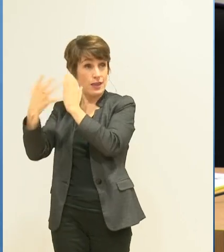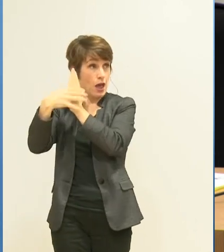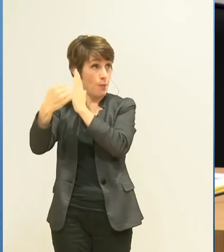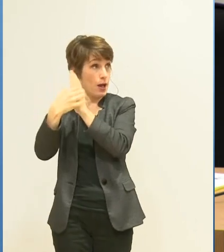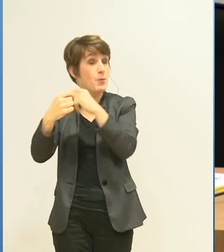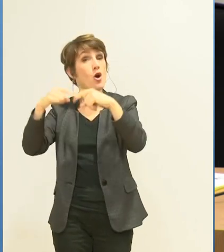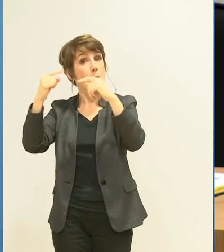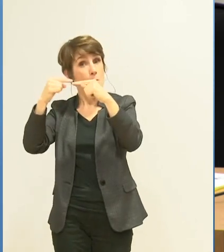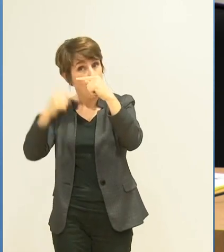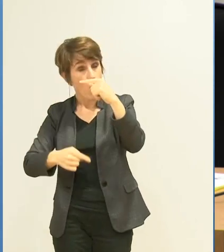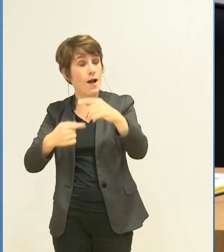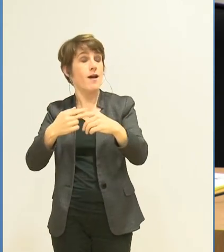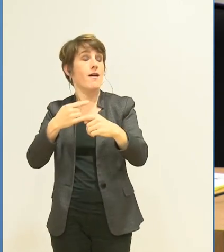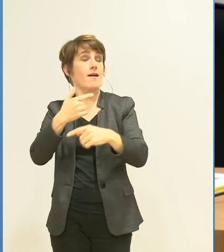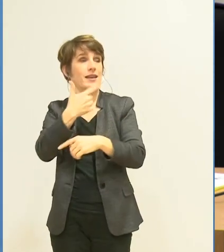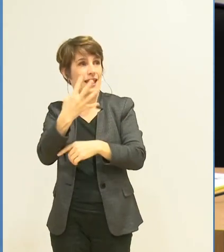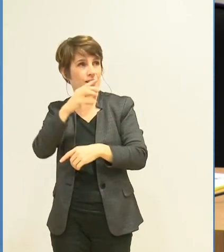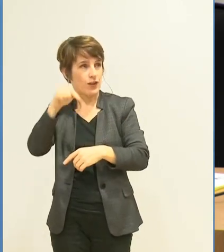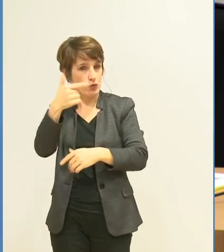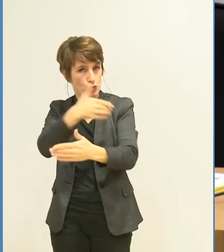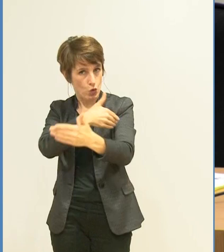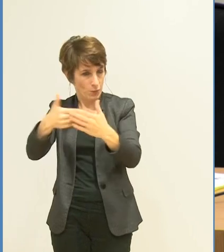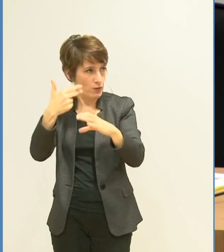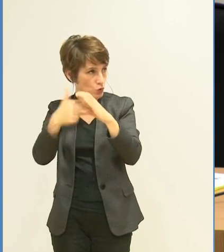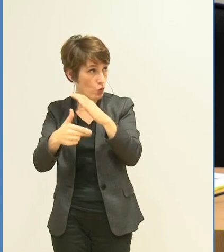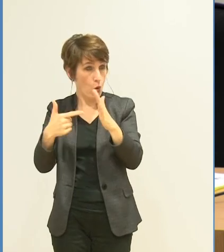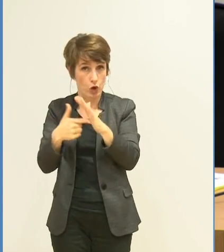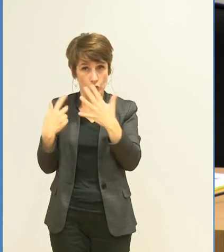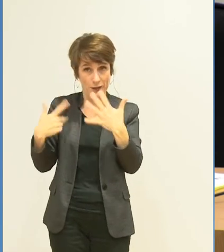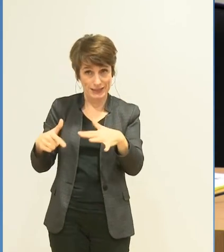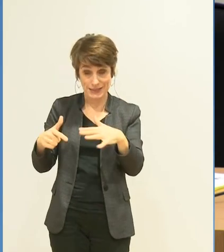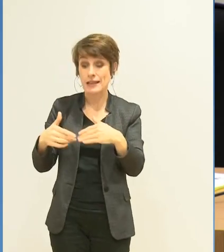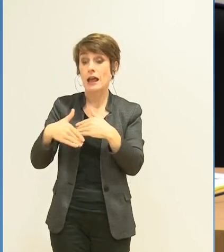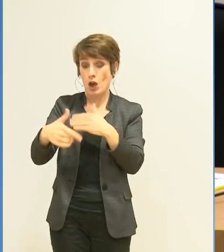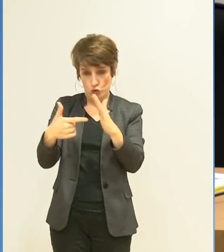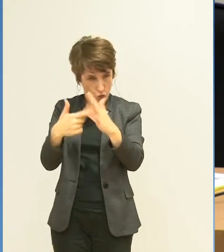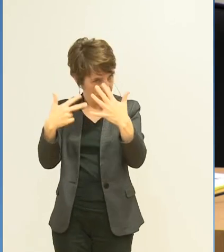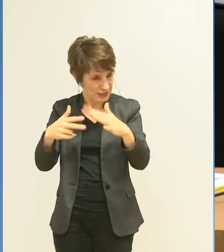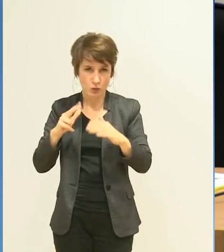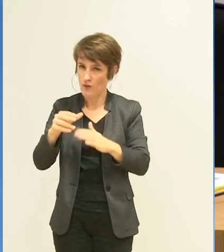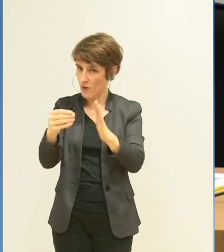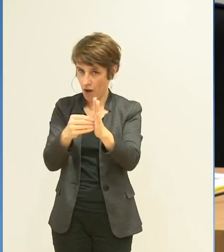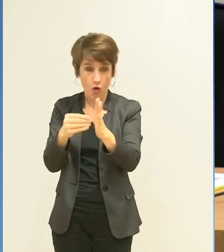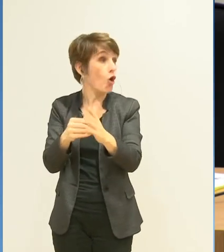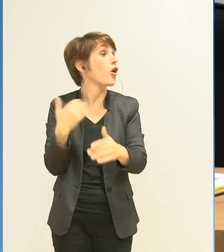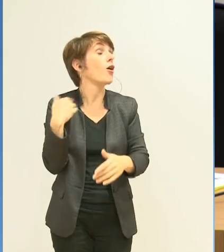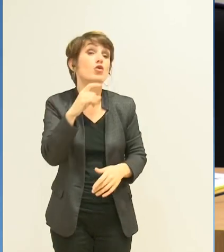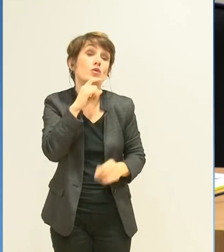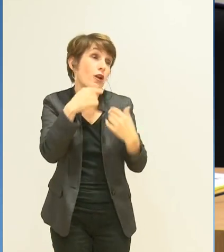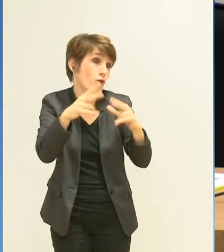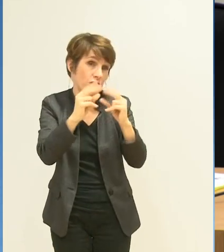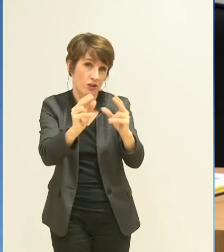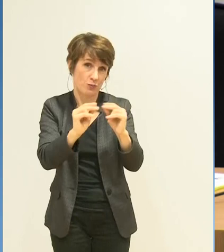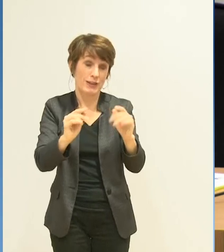4,2 millions d'euros en 2017 cela devrait être encore le cas en 2018 c'est ce que j'ai expliqué tout à l'heure